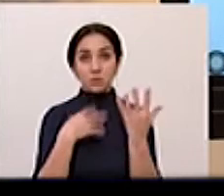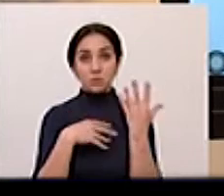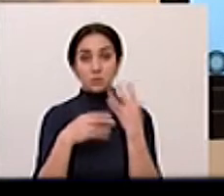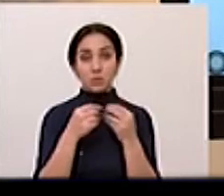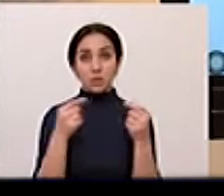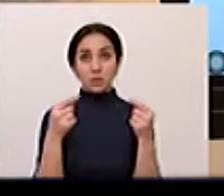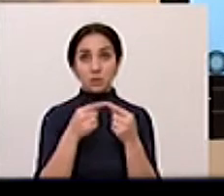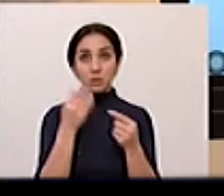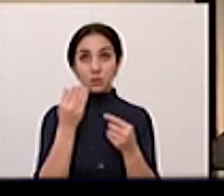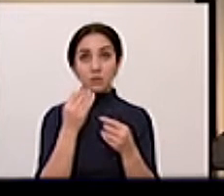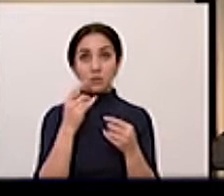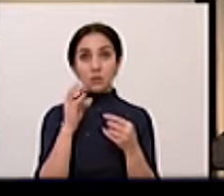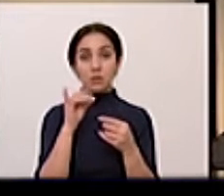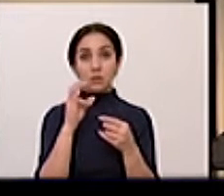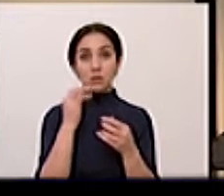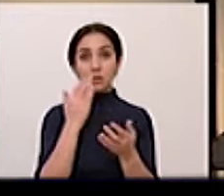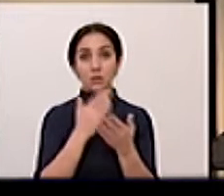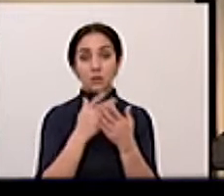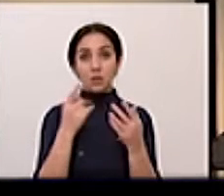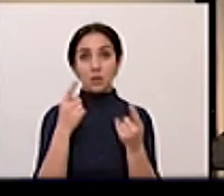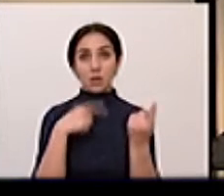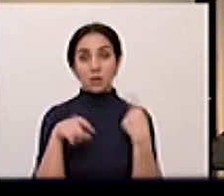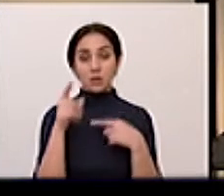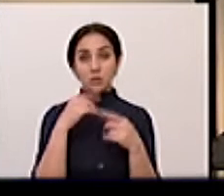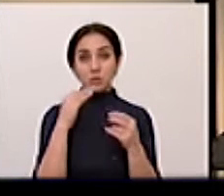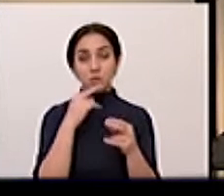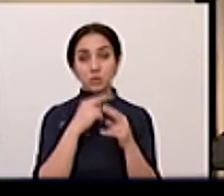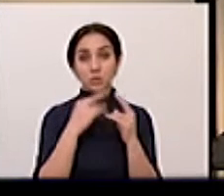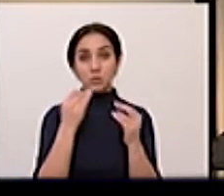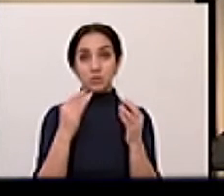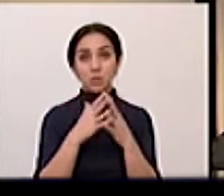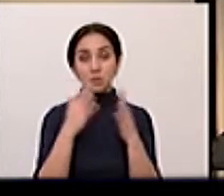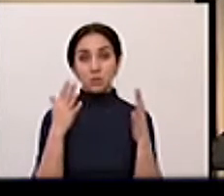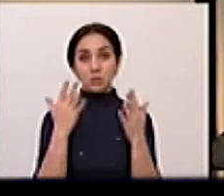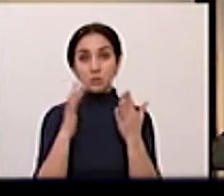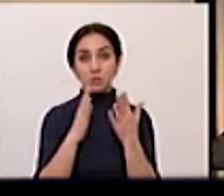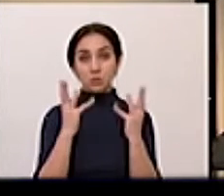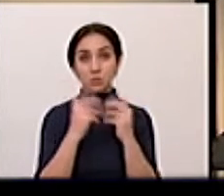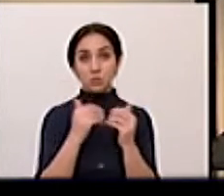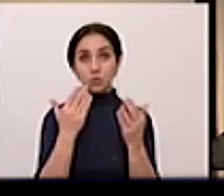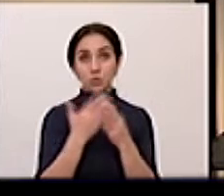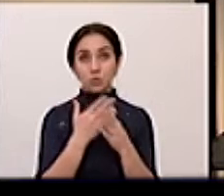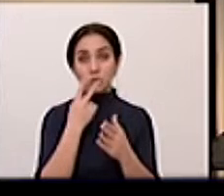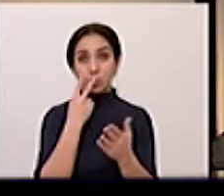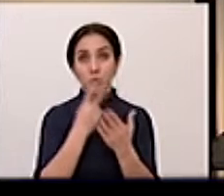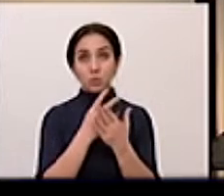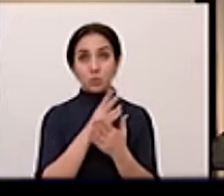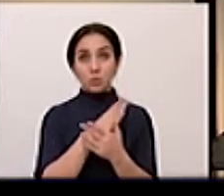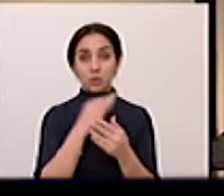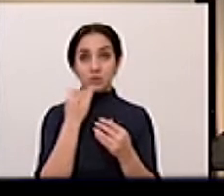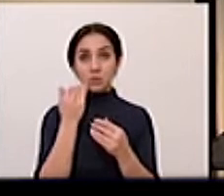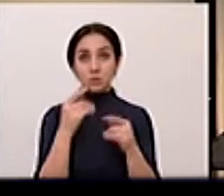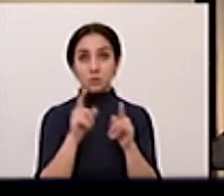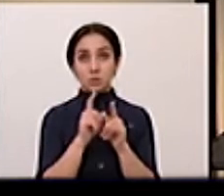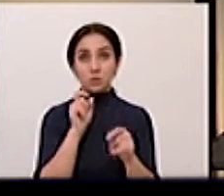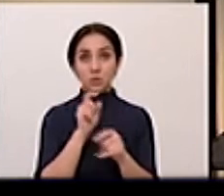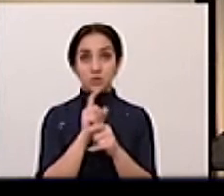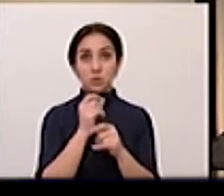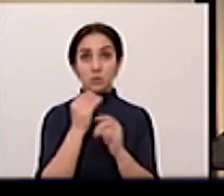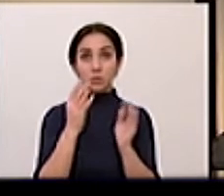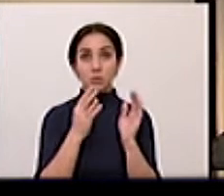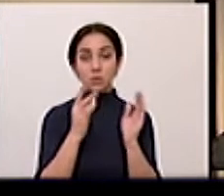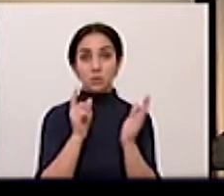aniq integralning tatbiqlarini aylanish jismlarining hajmini hisoblash yordamida ko'rib o'tdik. Sizga topshiriq